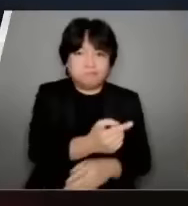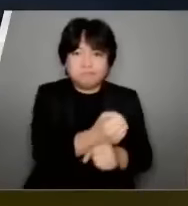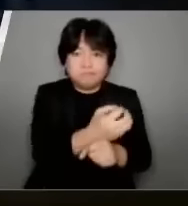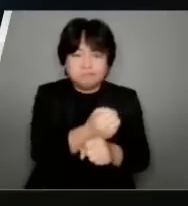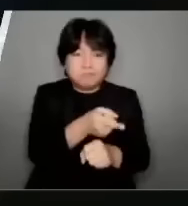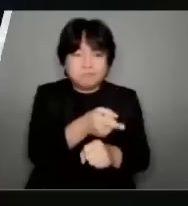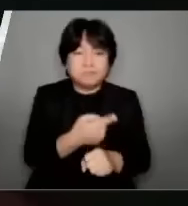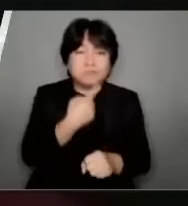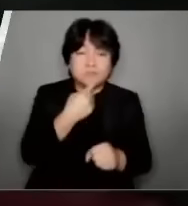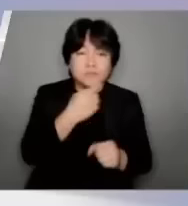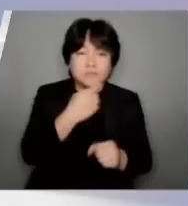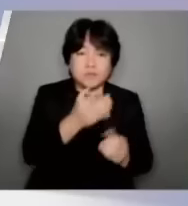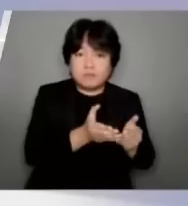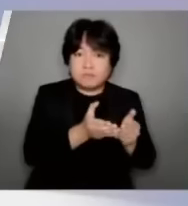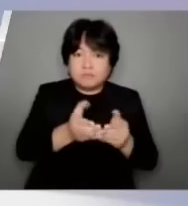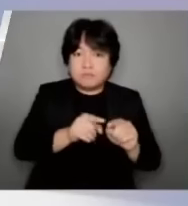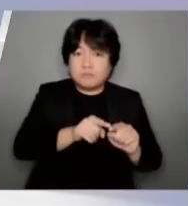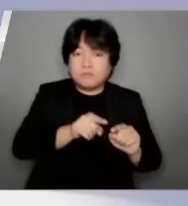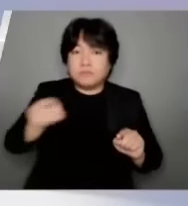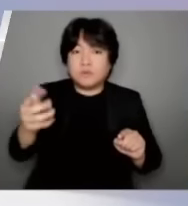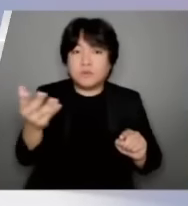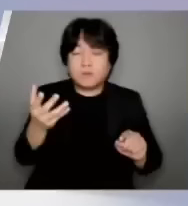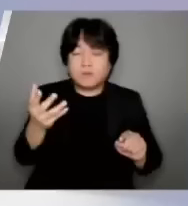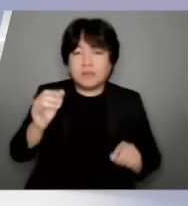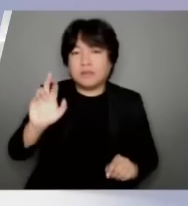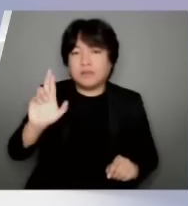na makarinig ng pamamaril. Yung armguard namin,